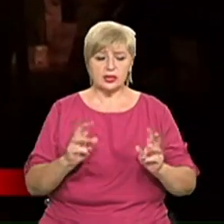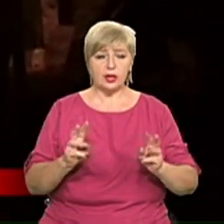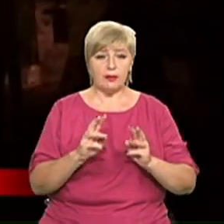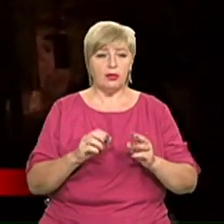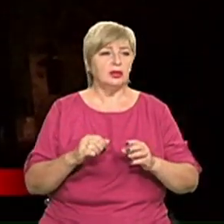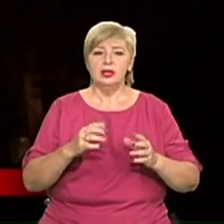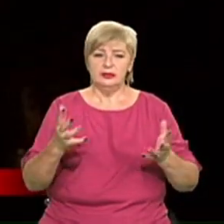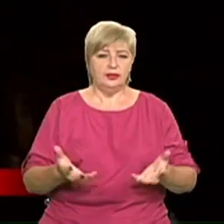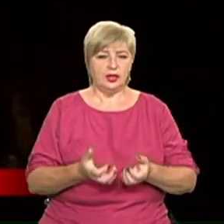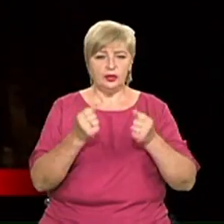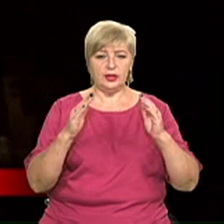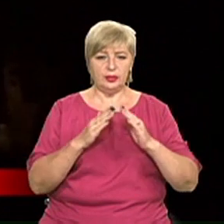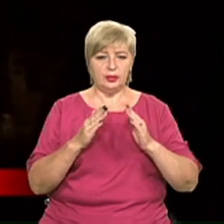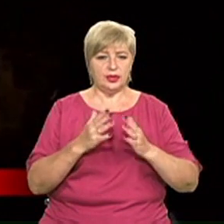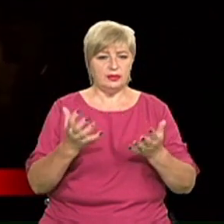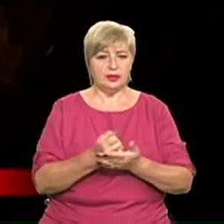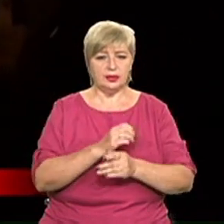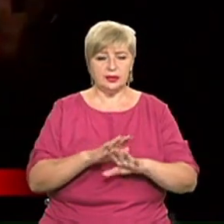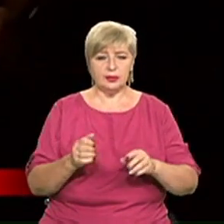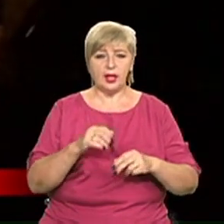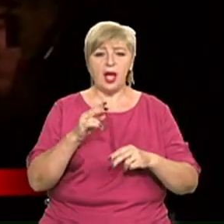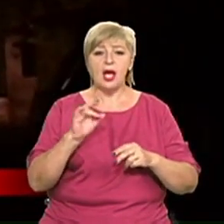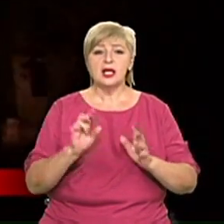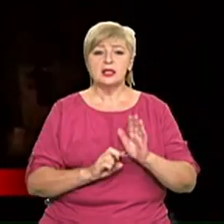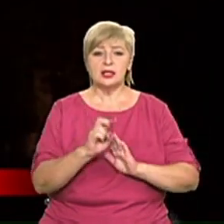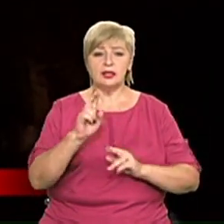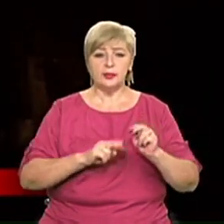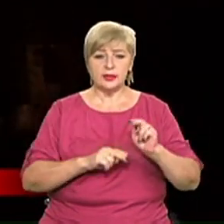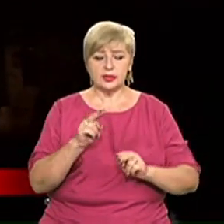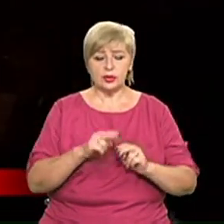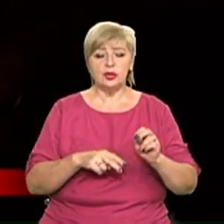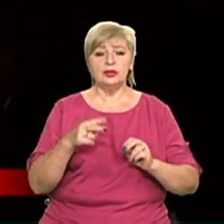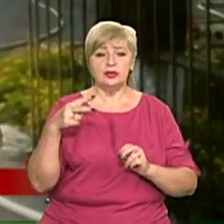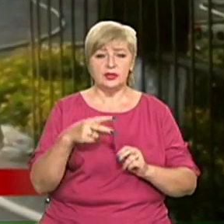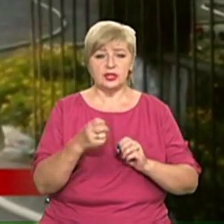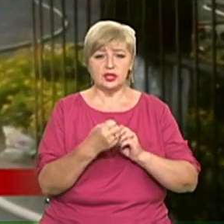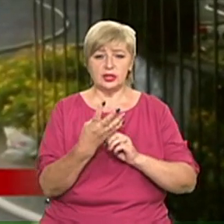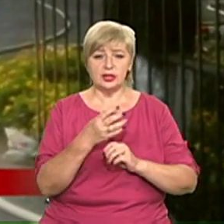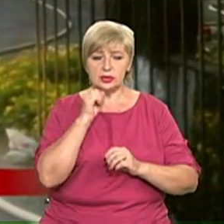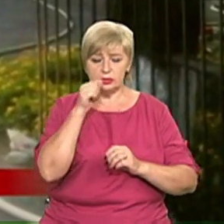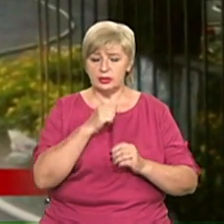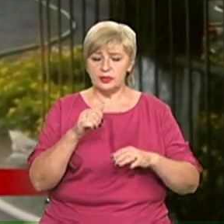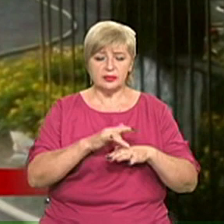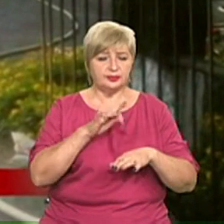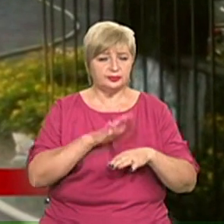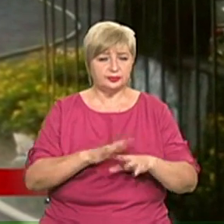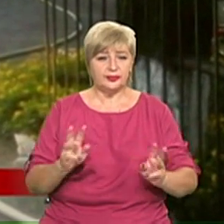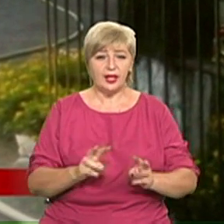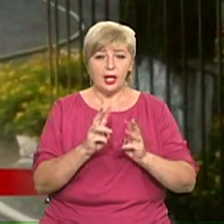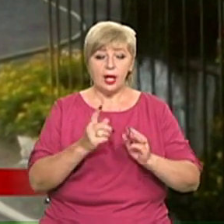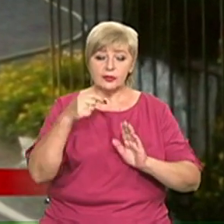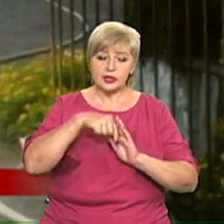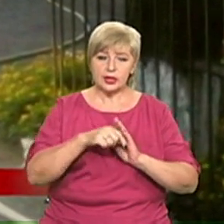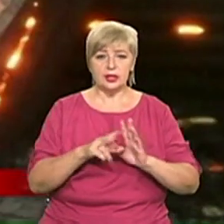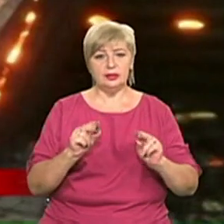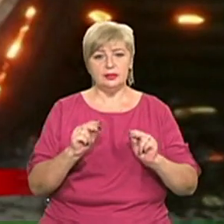будівлю не вдалося. Дерев'яна церква, закладена у 2014 році, згоріла вщент. У середині на момент загоряння